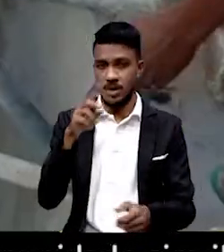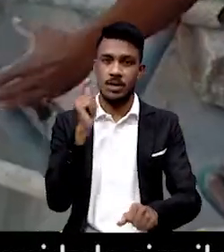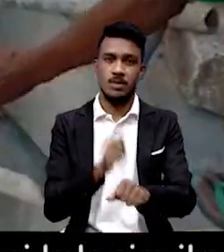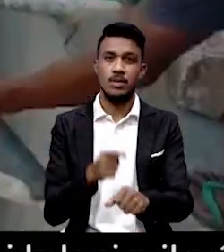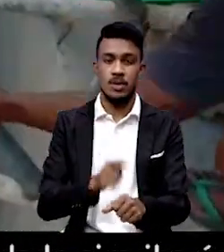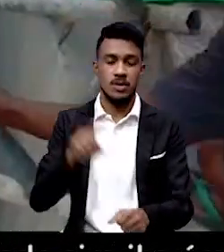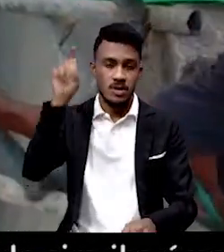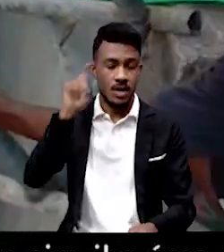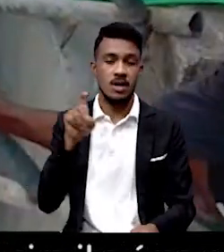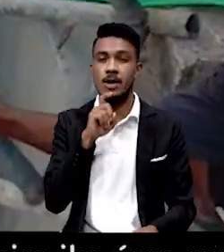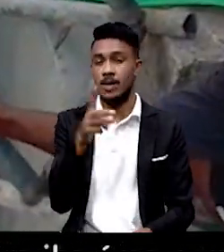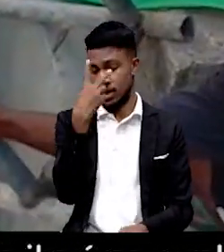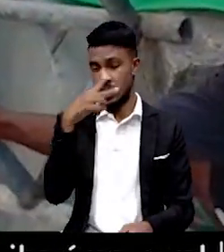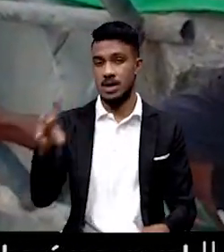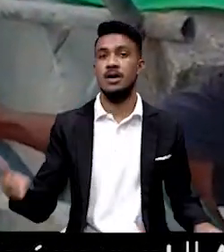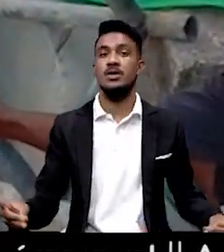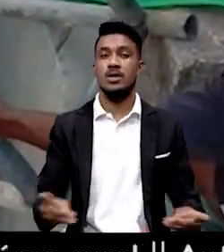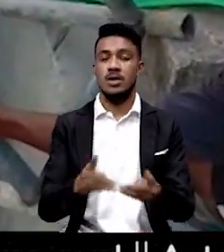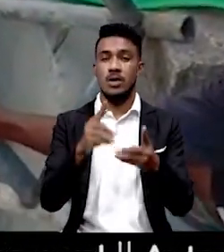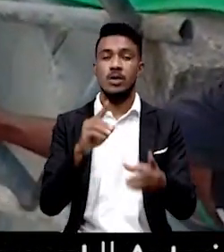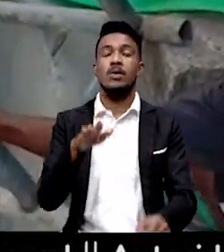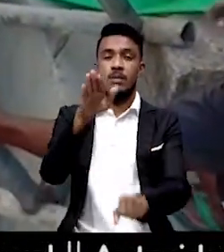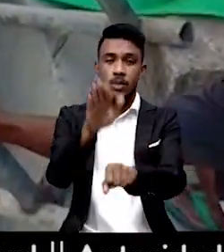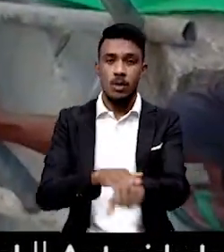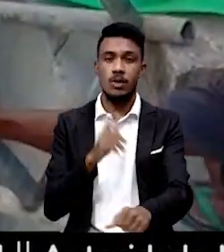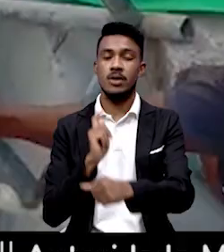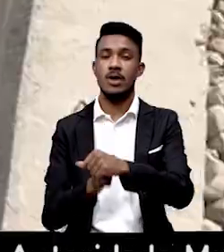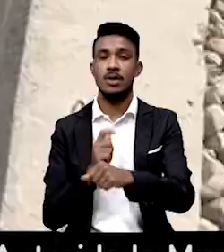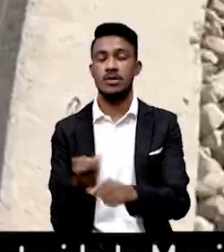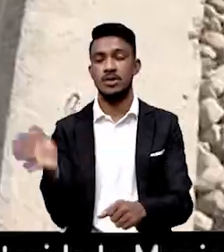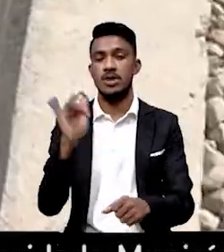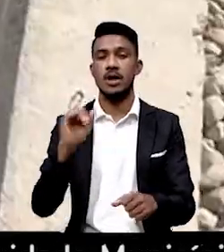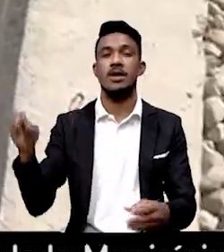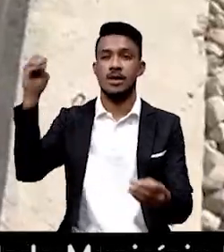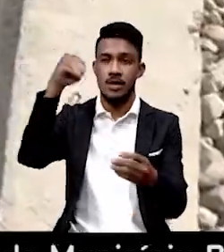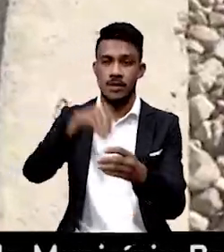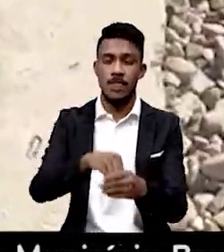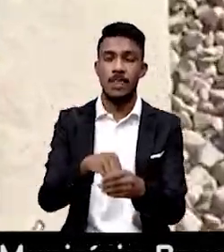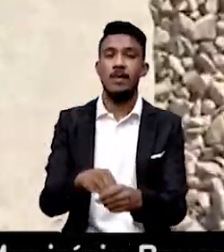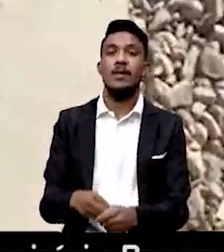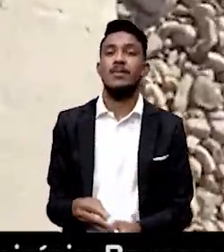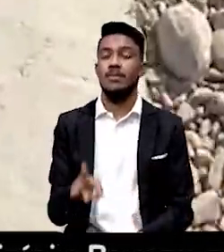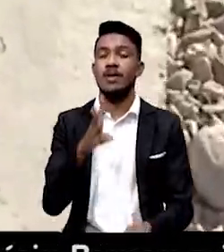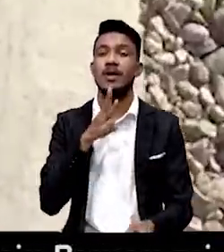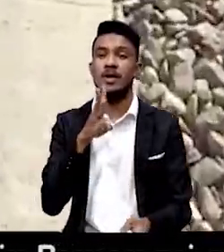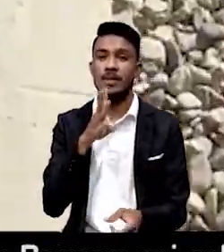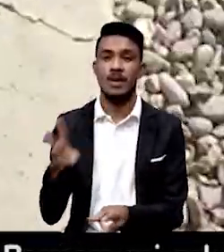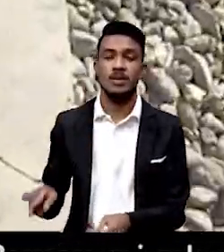sanan Guzmão tun direita no orienta kedas tekniku sira monta equipamento hori supa be husi mota tono ba natar